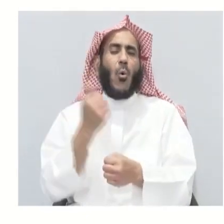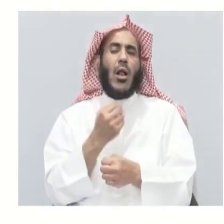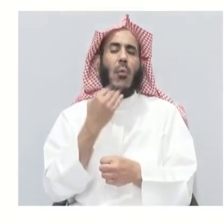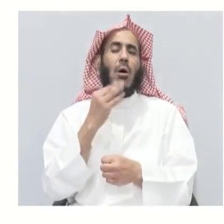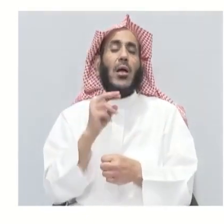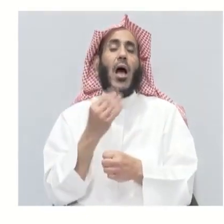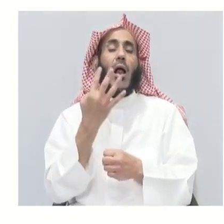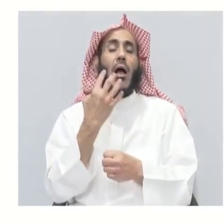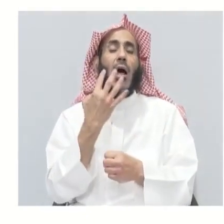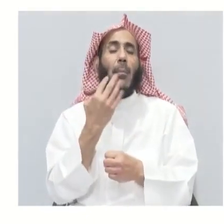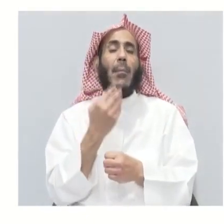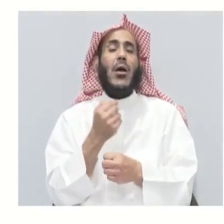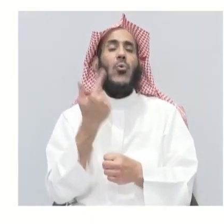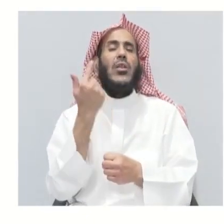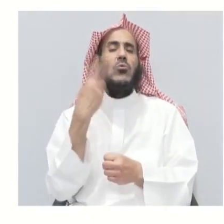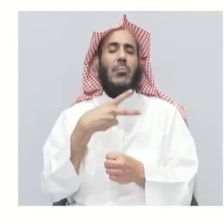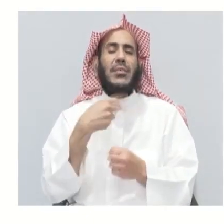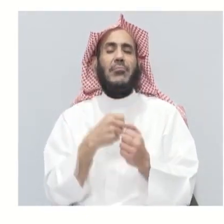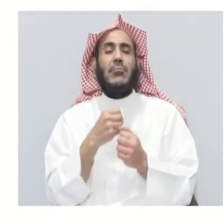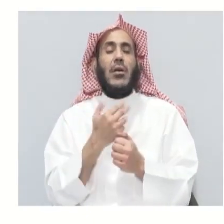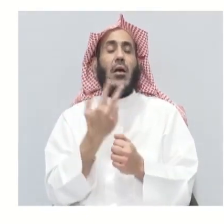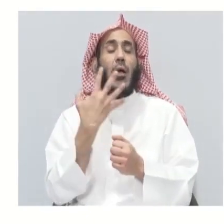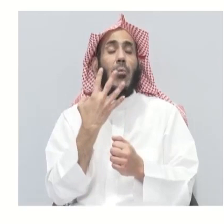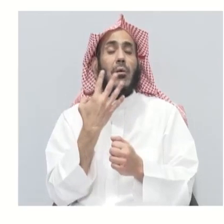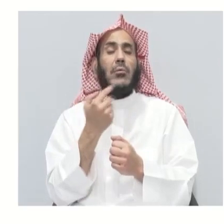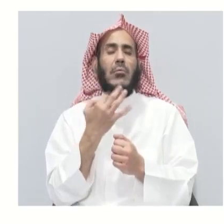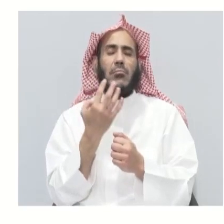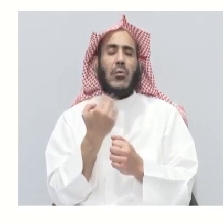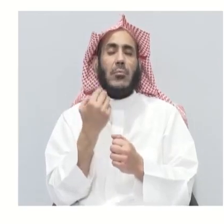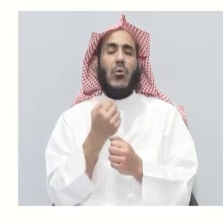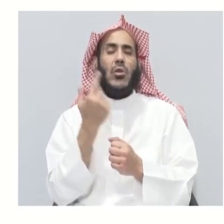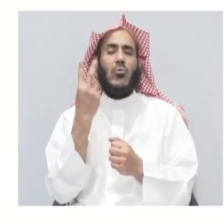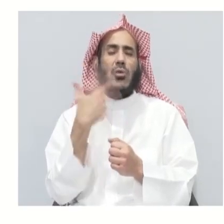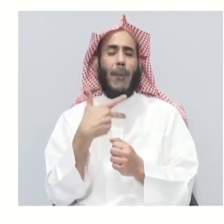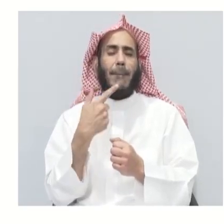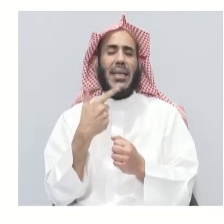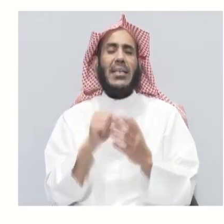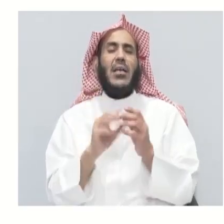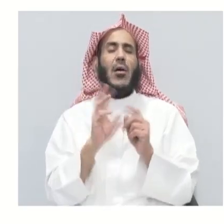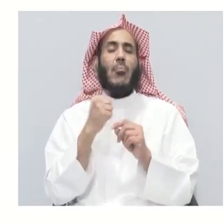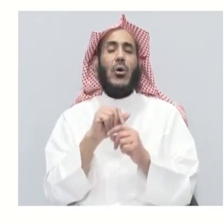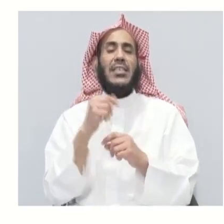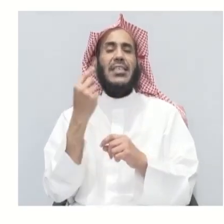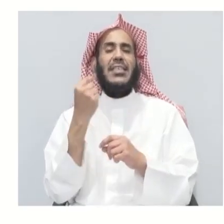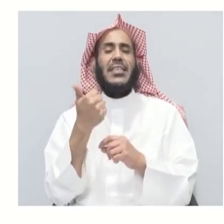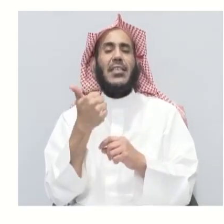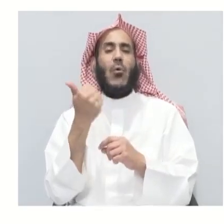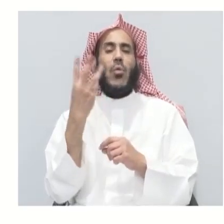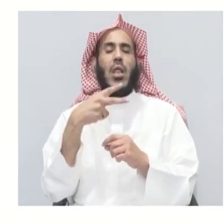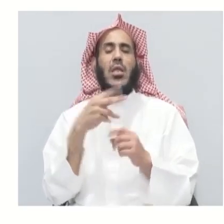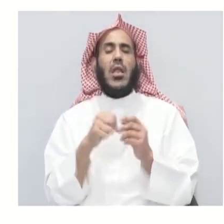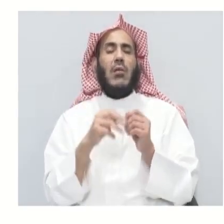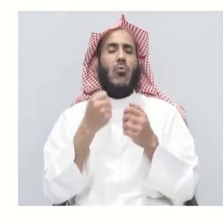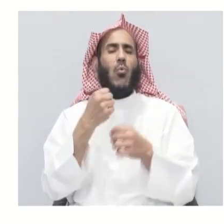472 قوه الشد في الحبال كانت 462 72 ب36 هذه قوه الشد في